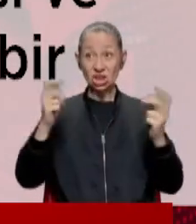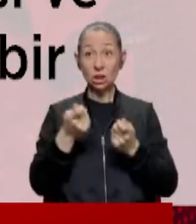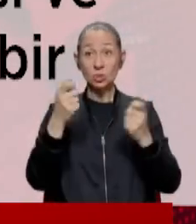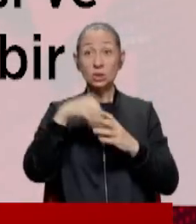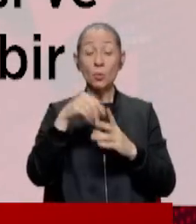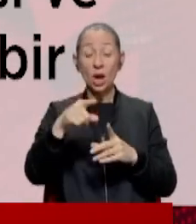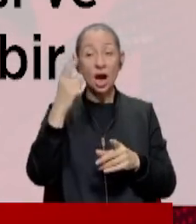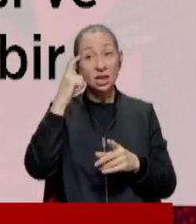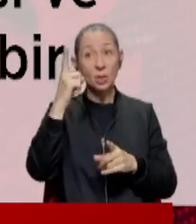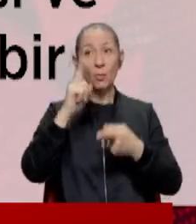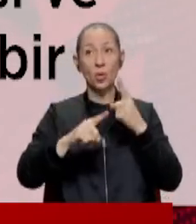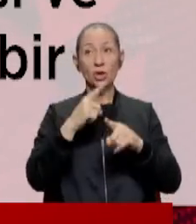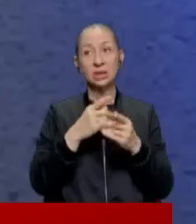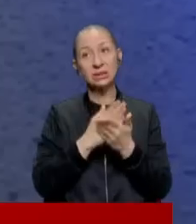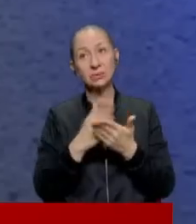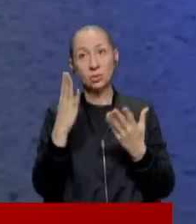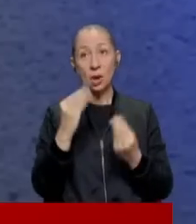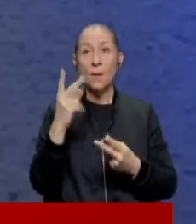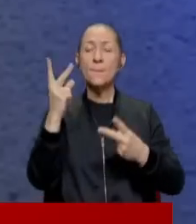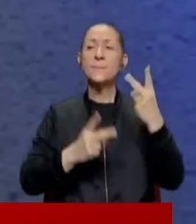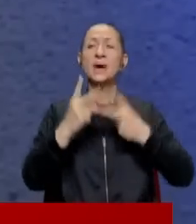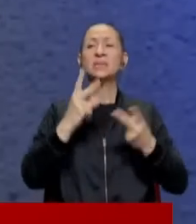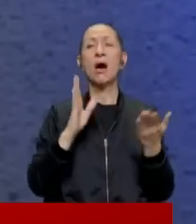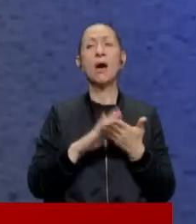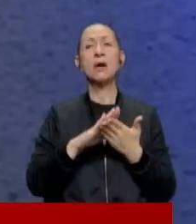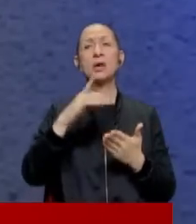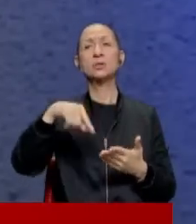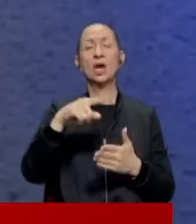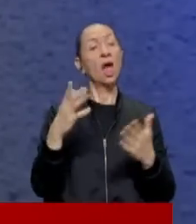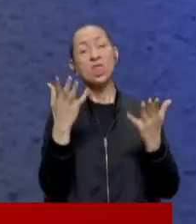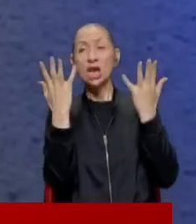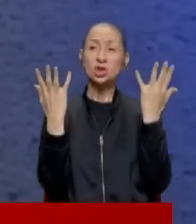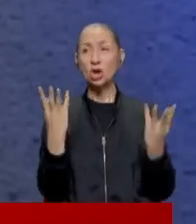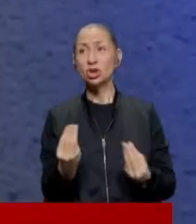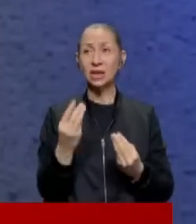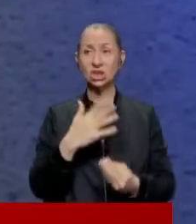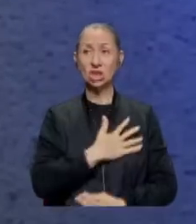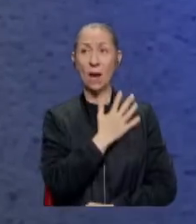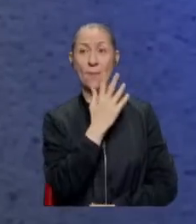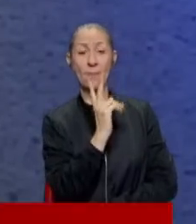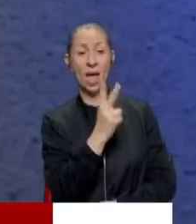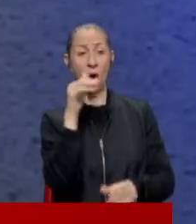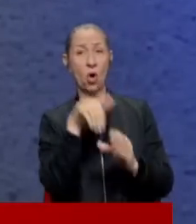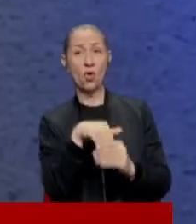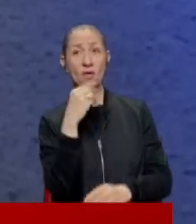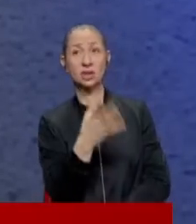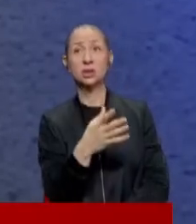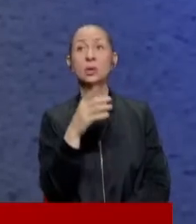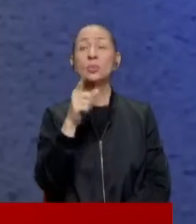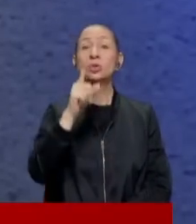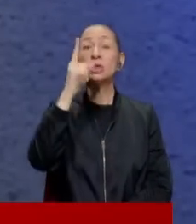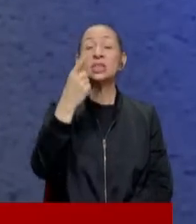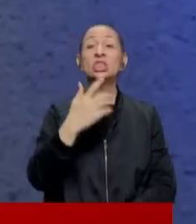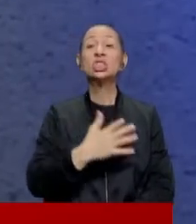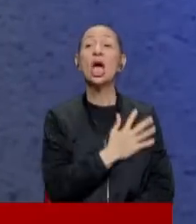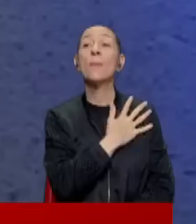böyle akılcı bir politika izlendi Bazı arkadaşlarımız ya Nasıl olacak Cumhuriyet Halk Partisi'ne oy vereceğiz bu sadece